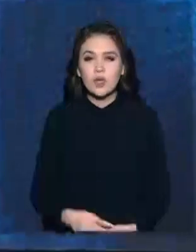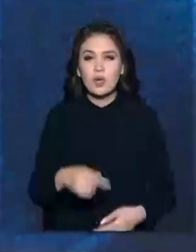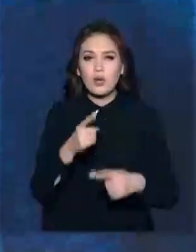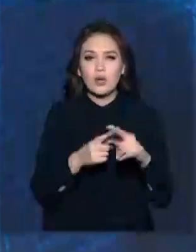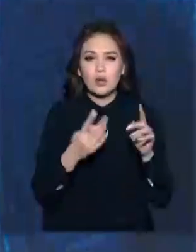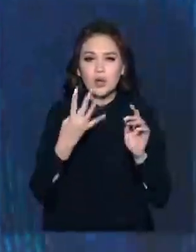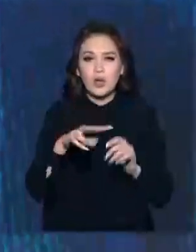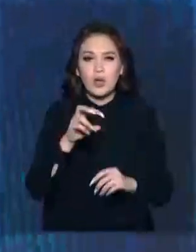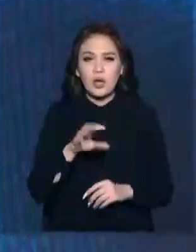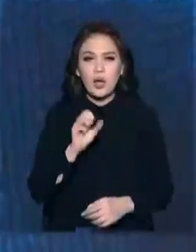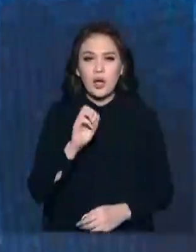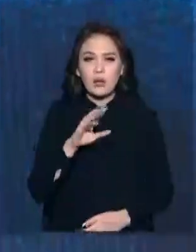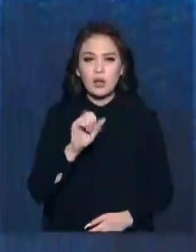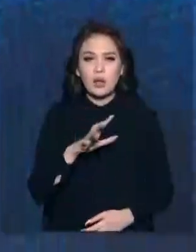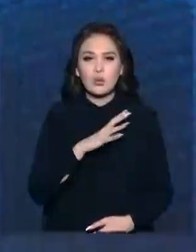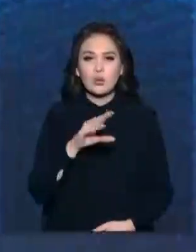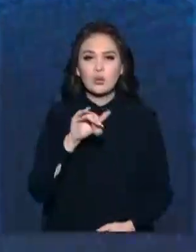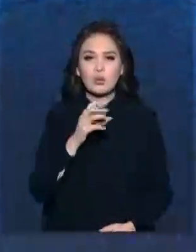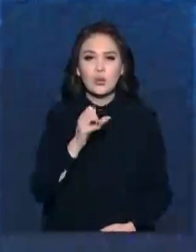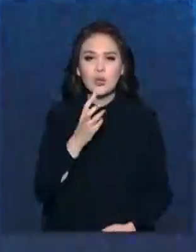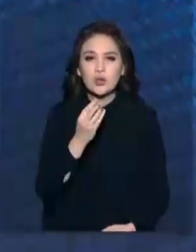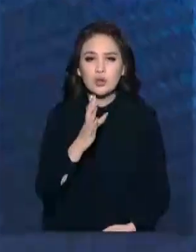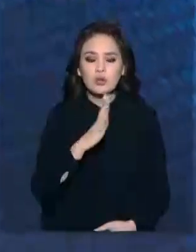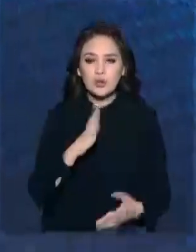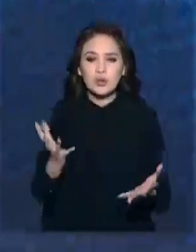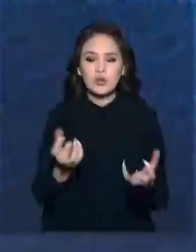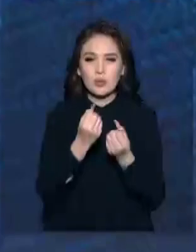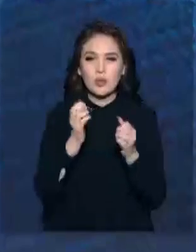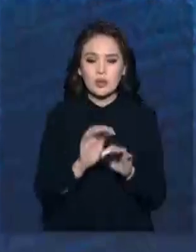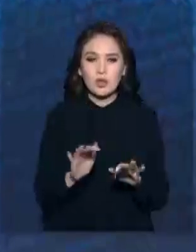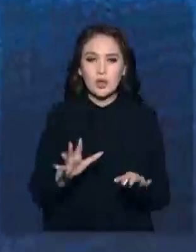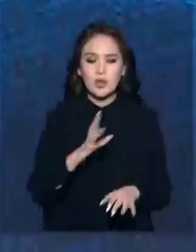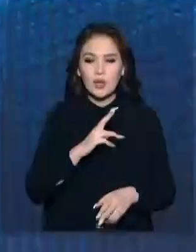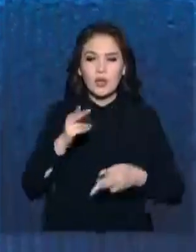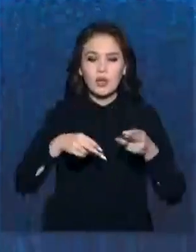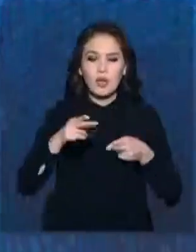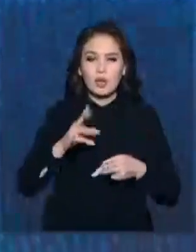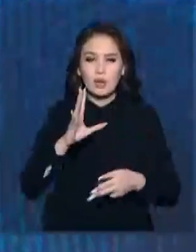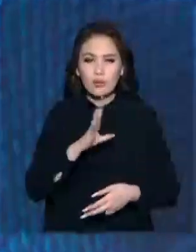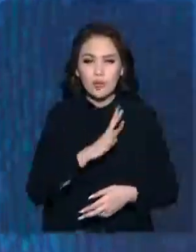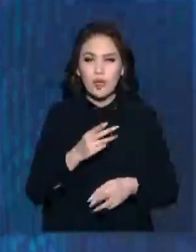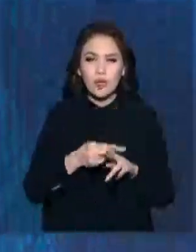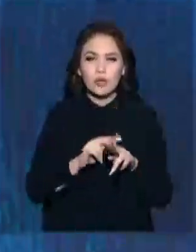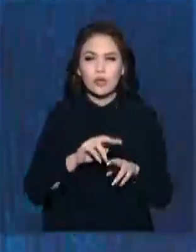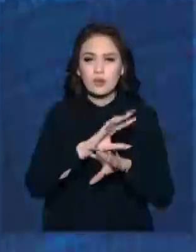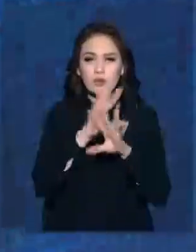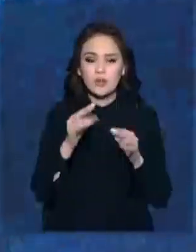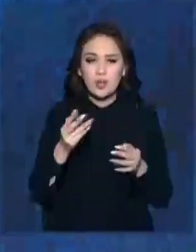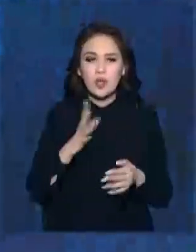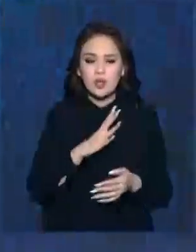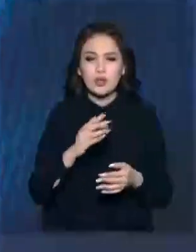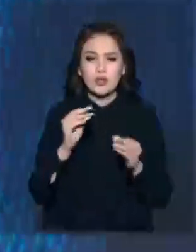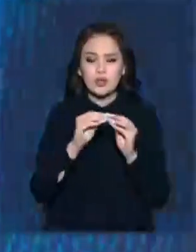Около 40 лет октавский врач Султанбек Тумашев спасает детей. Детский хирург прооперировал и поднял на ноги больше 10